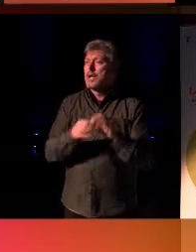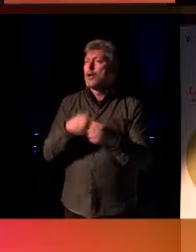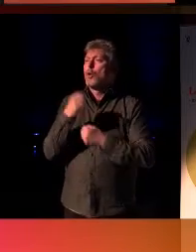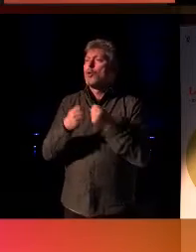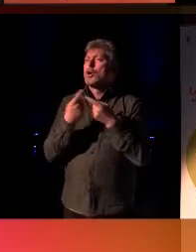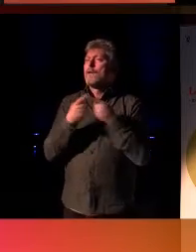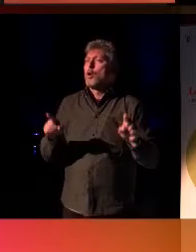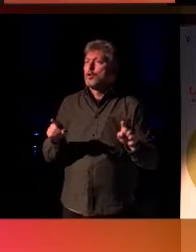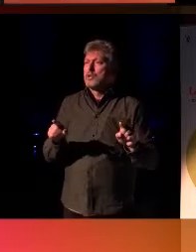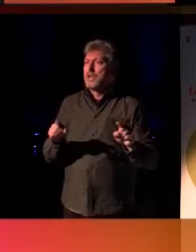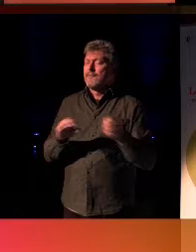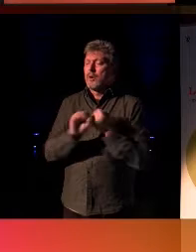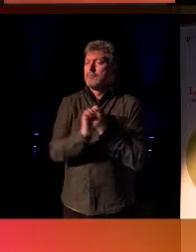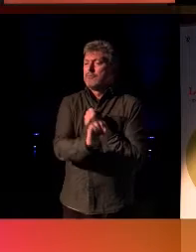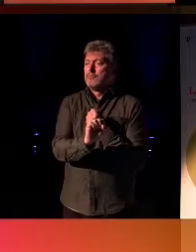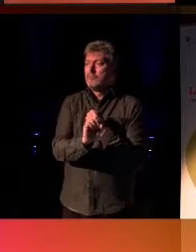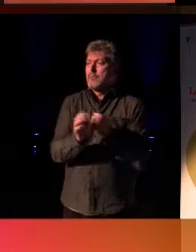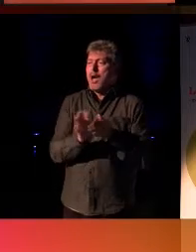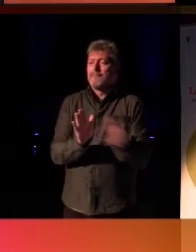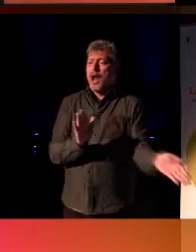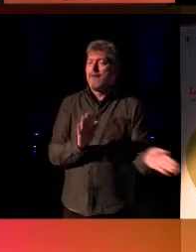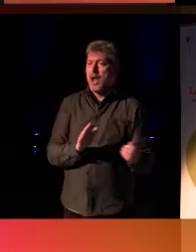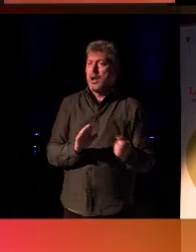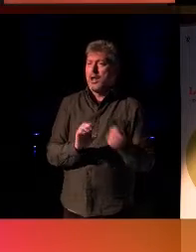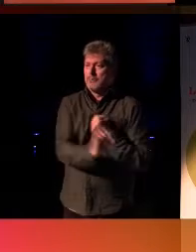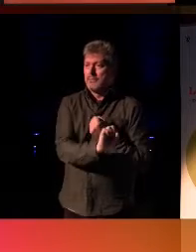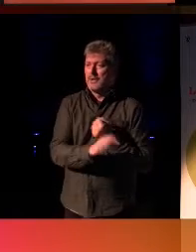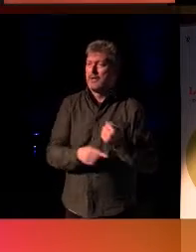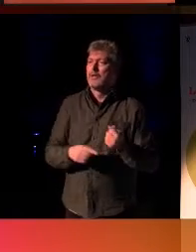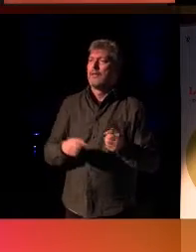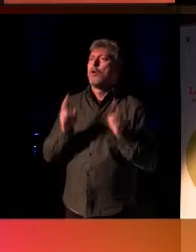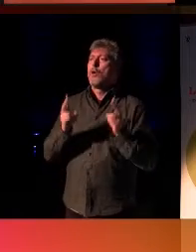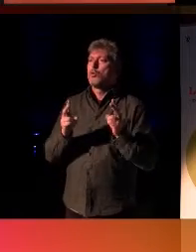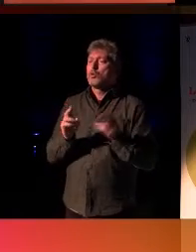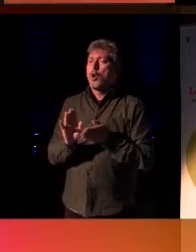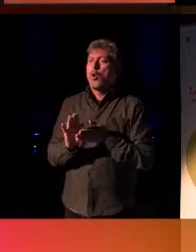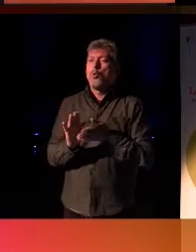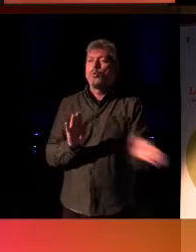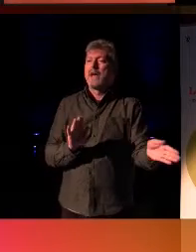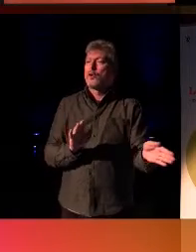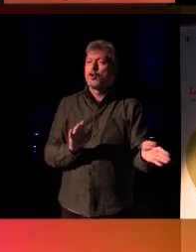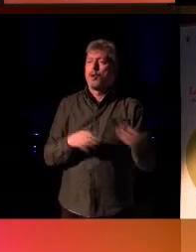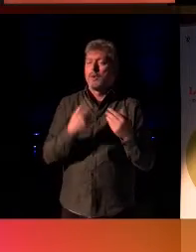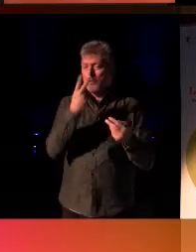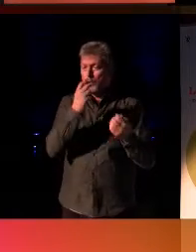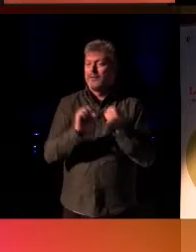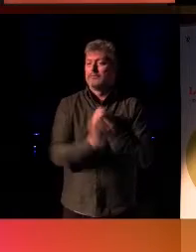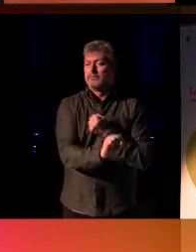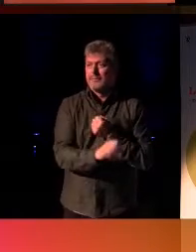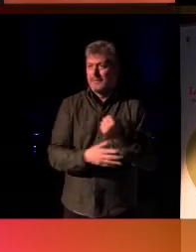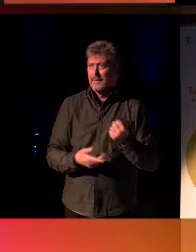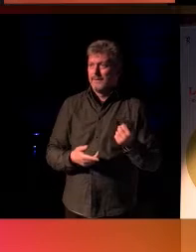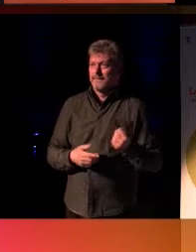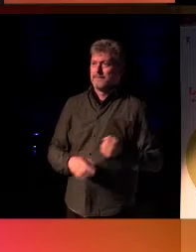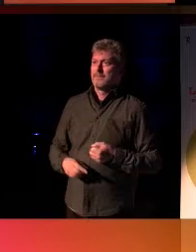å hindre frafallet og gjøre en forskjell for å hindre utenforskap både blant de unge og blant de eldre.